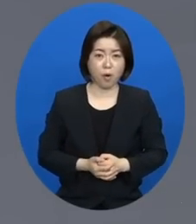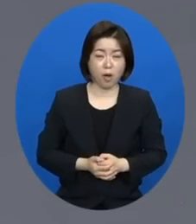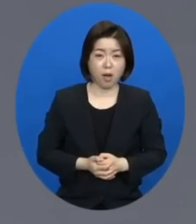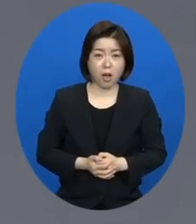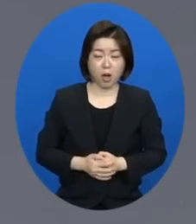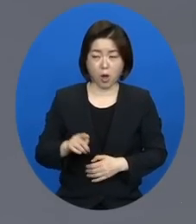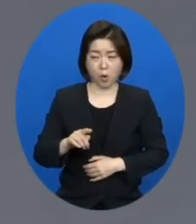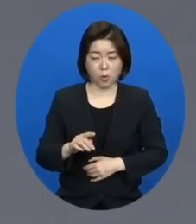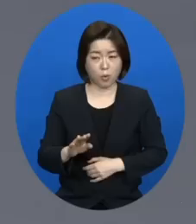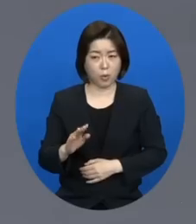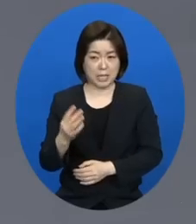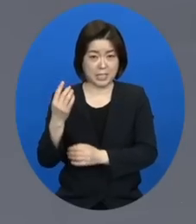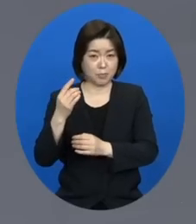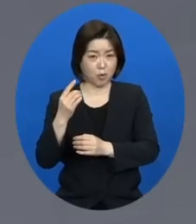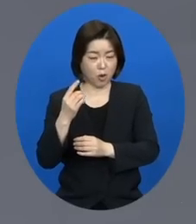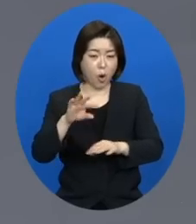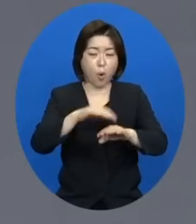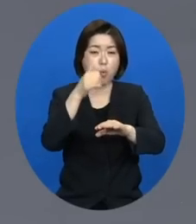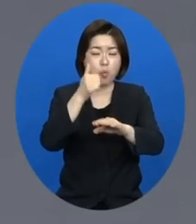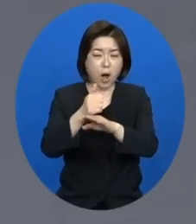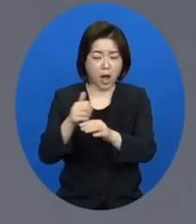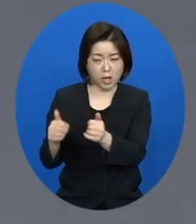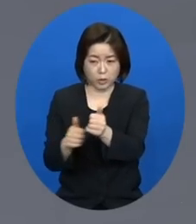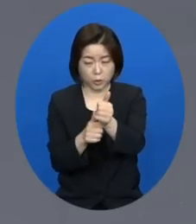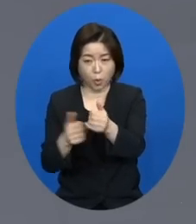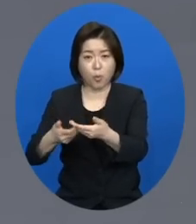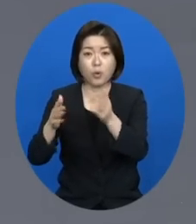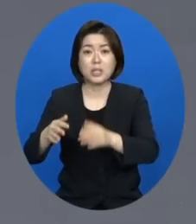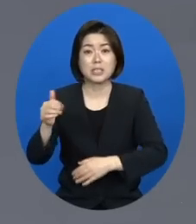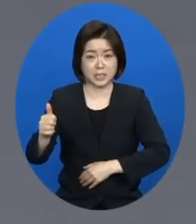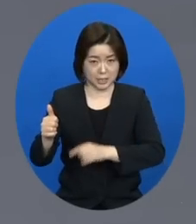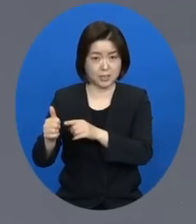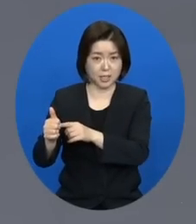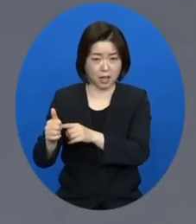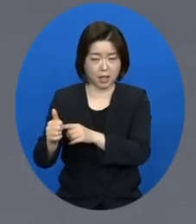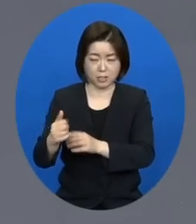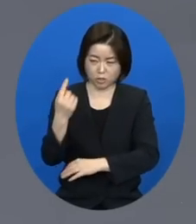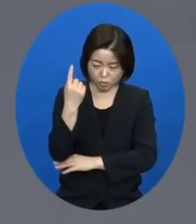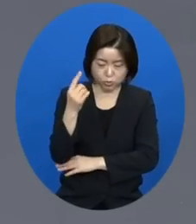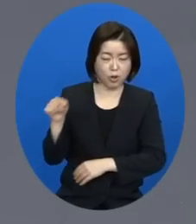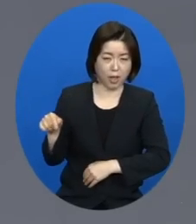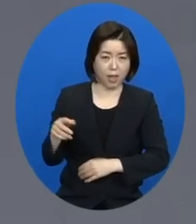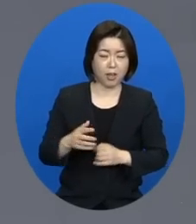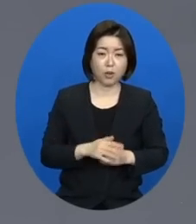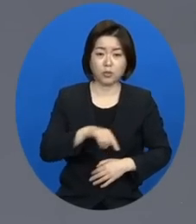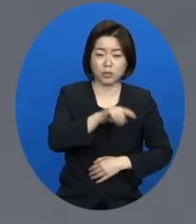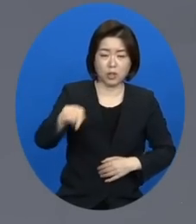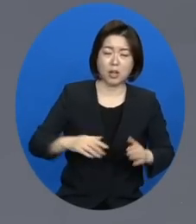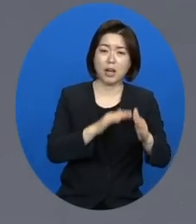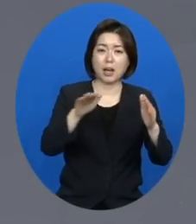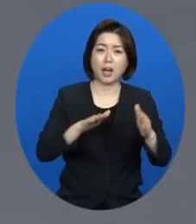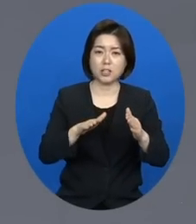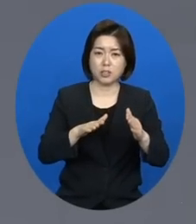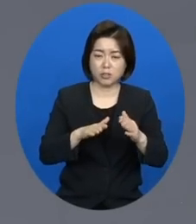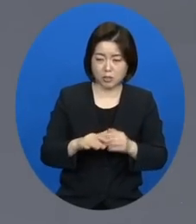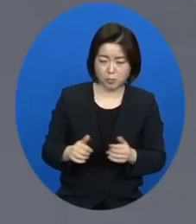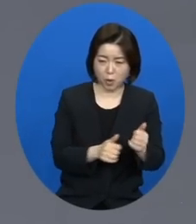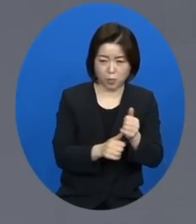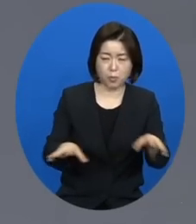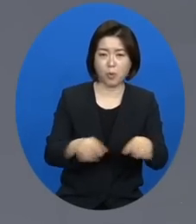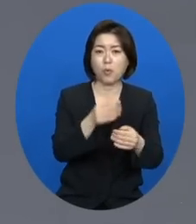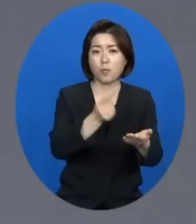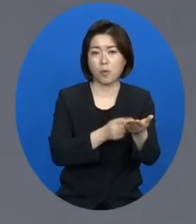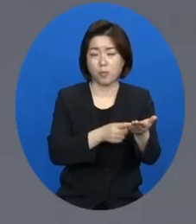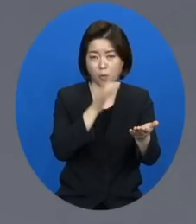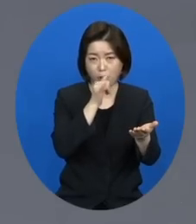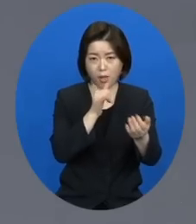춘희대장이니까 경호실장 아닙니까? 경호실장의 집을 다 책임지는 상당히 유력한 자가 됩니다. 그런데 7절에 보니까 그 후에 이